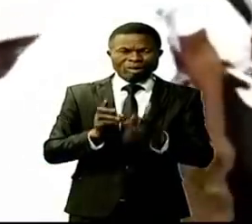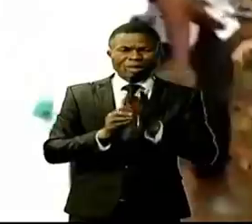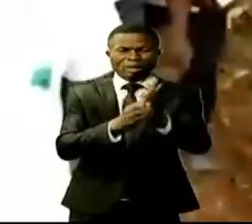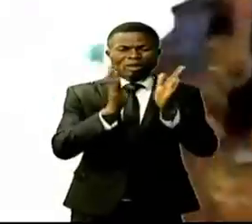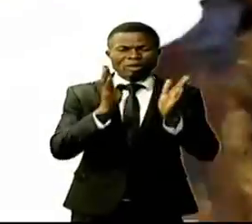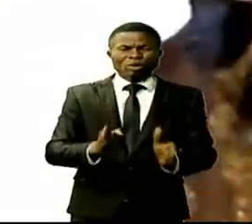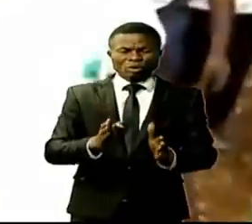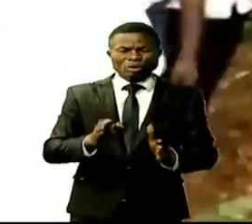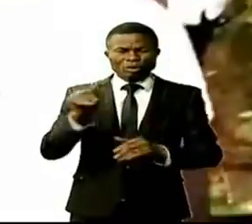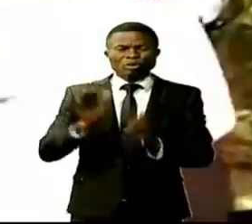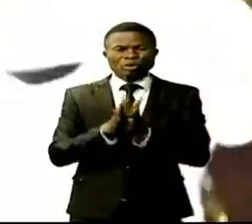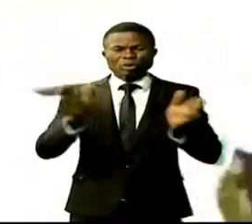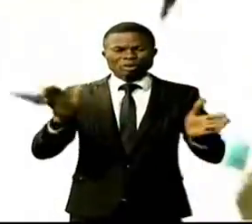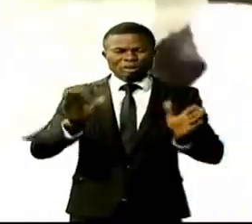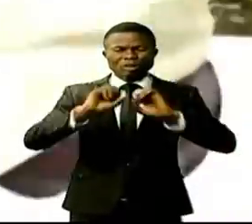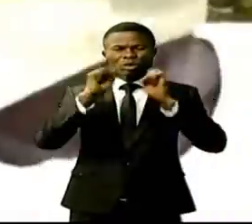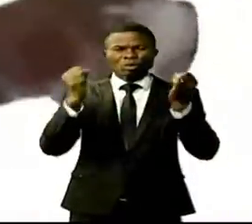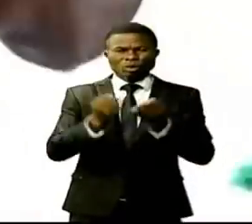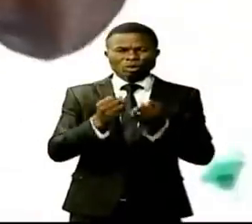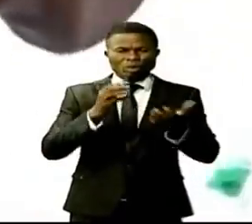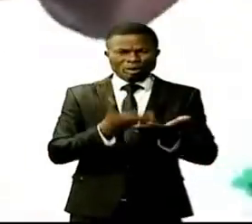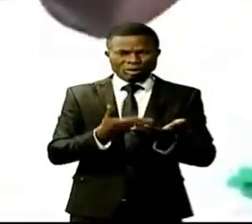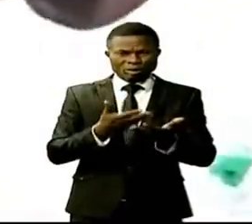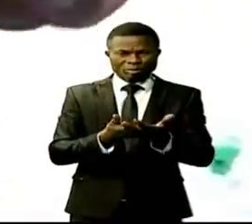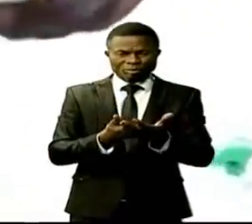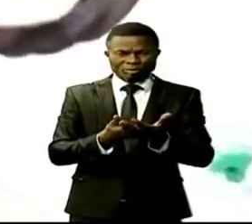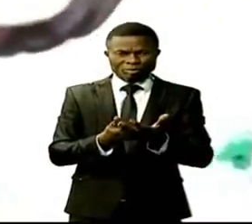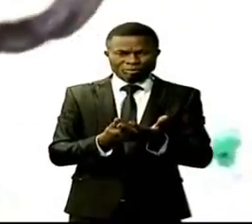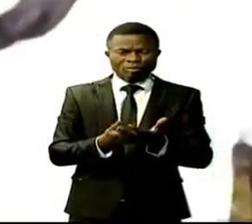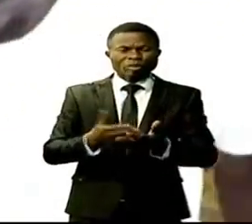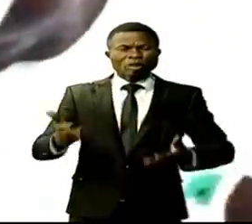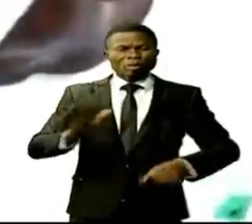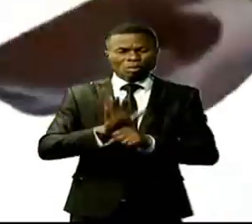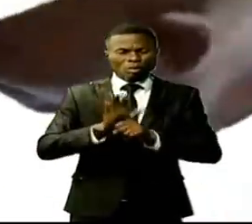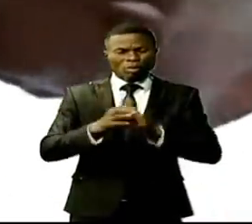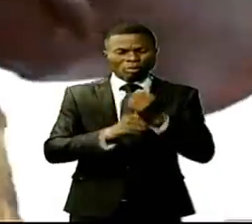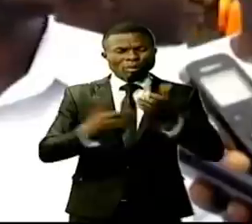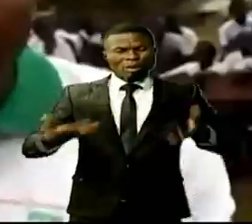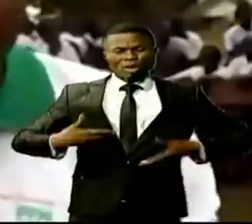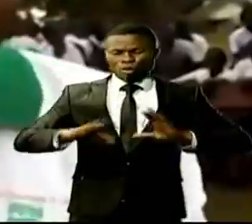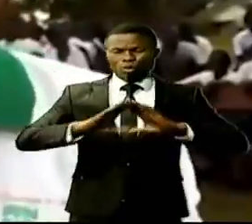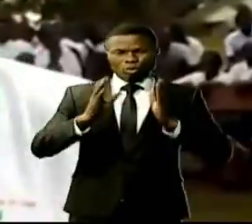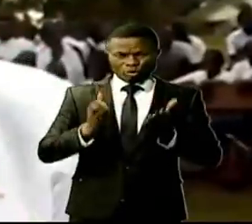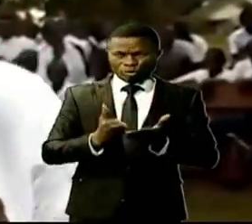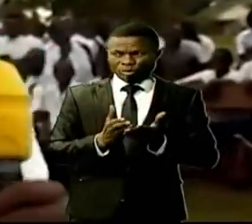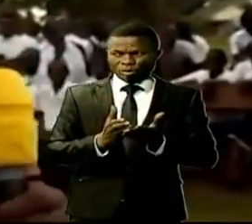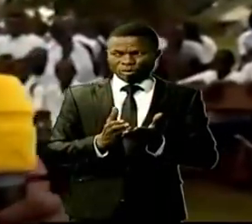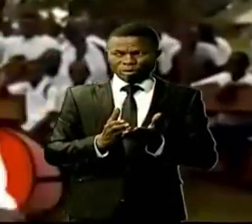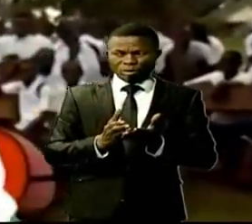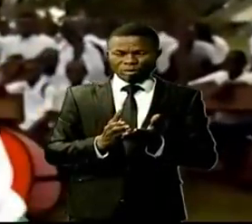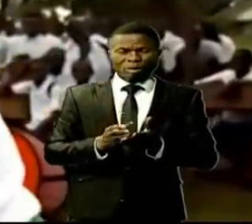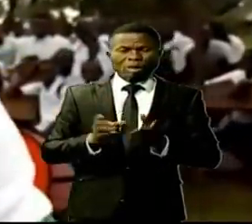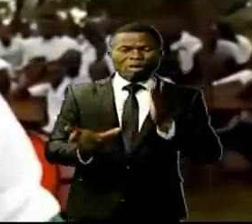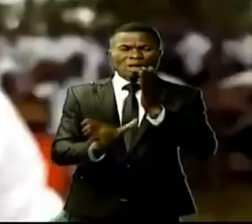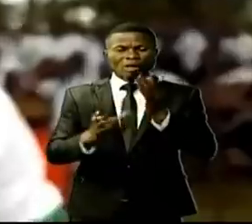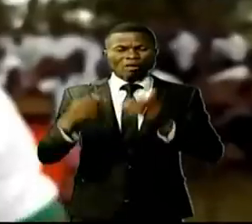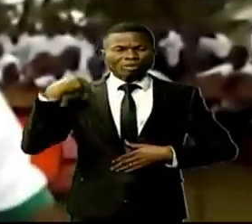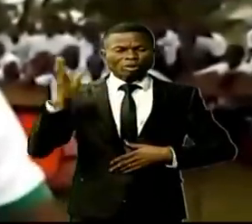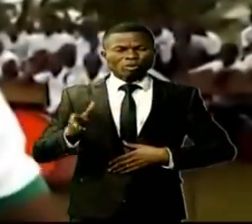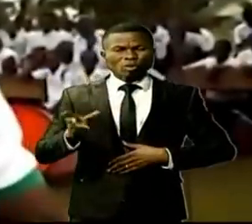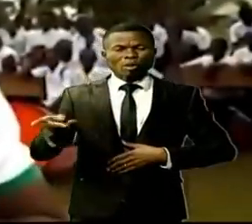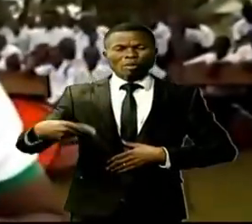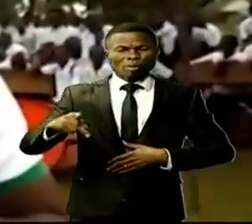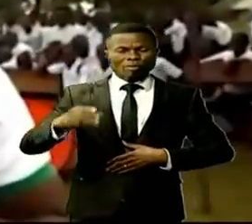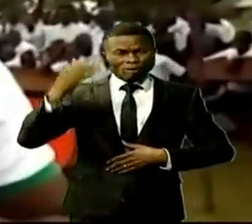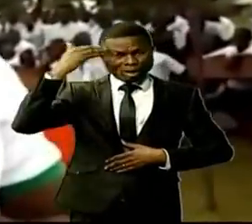directeur général du Fonds forestier national, Honoré Mulumba, a été salué par toute l'assistance. Le vice-gouverneur de la province de